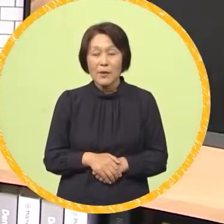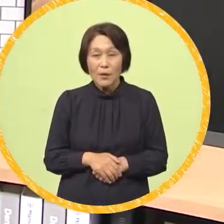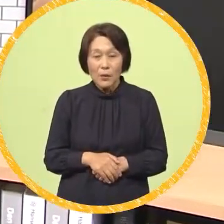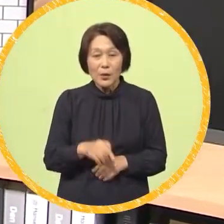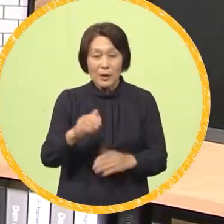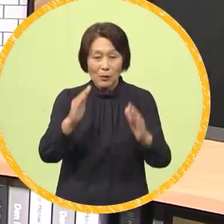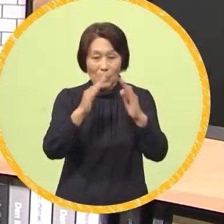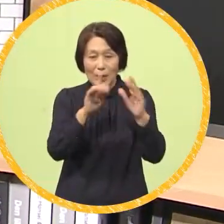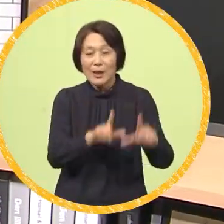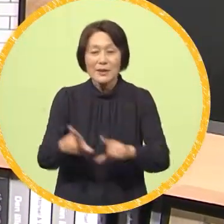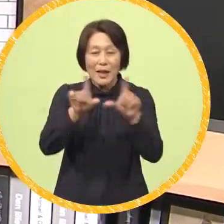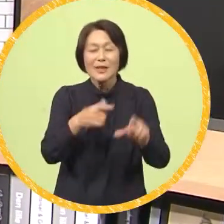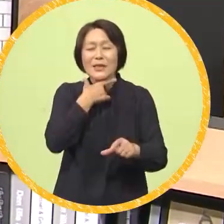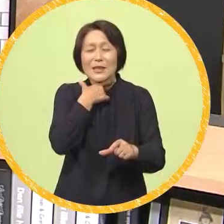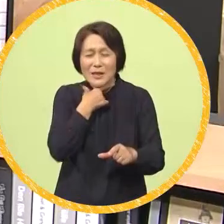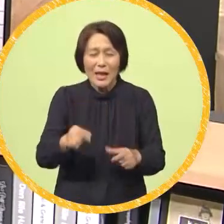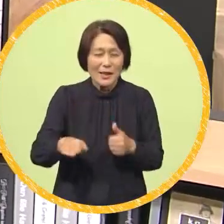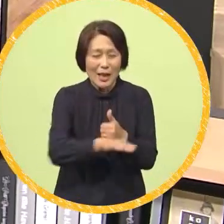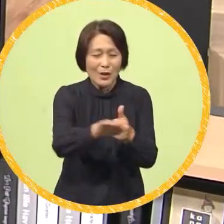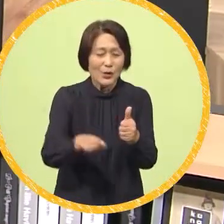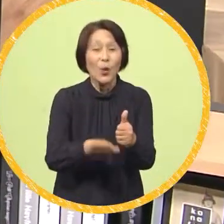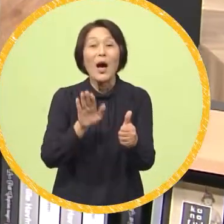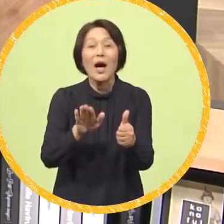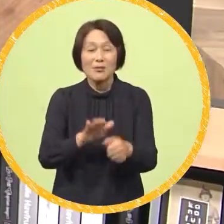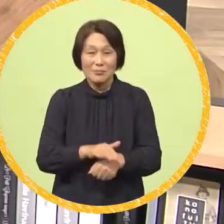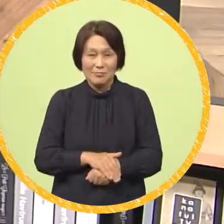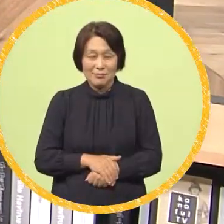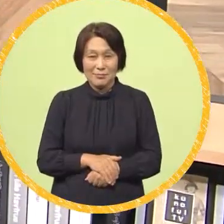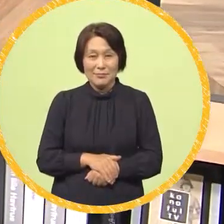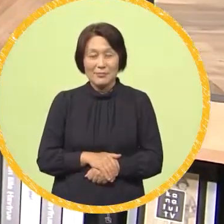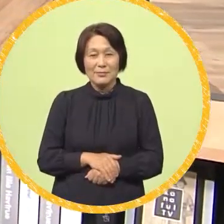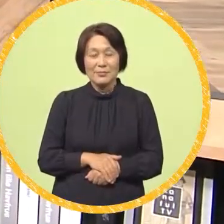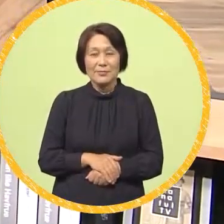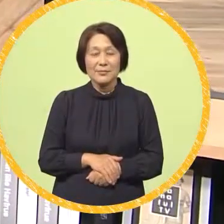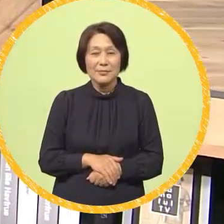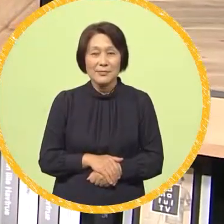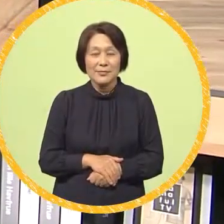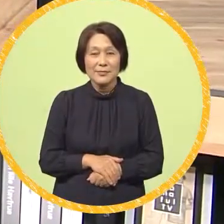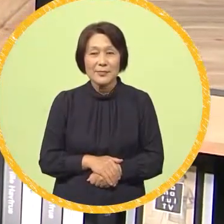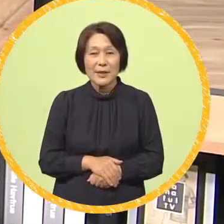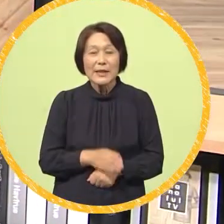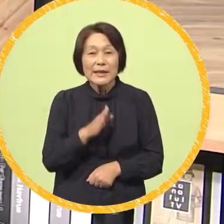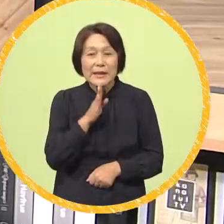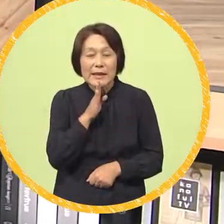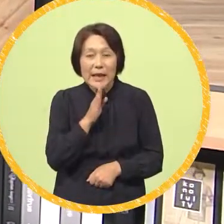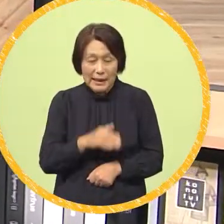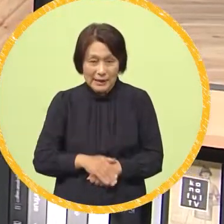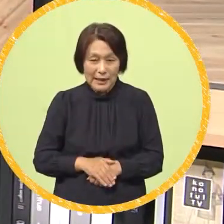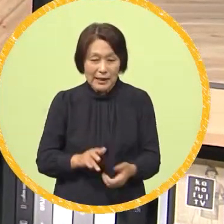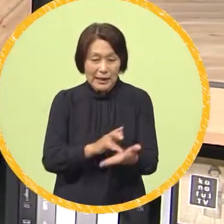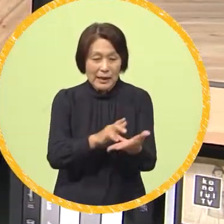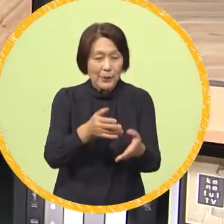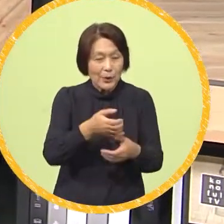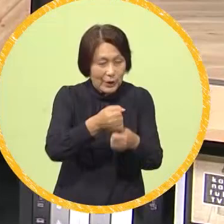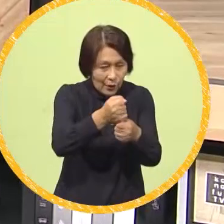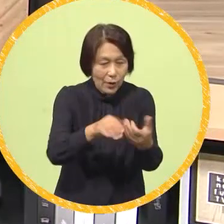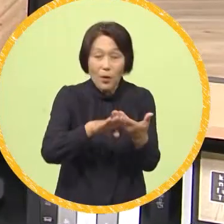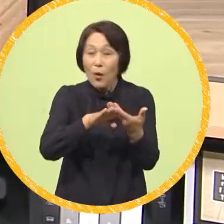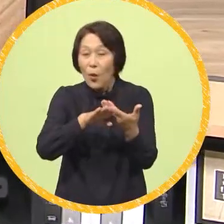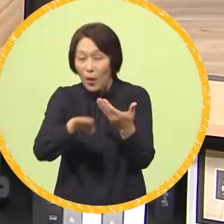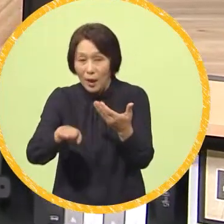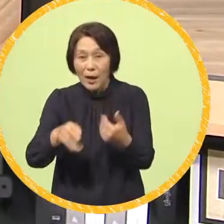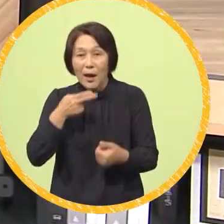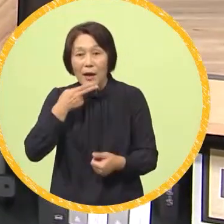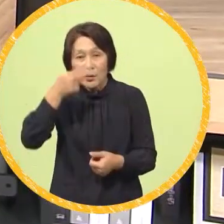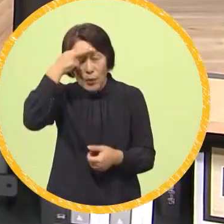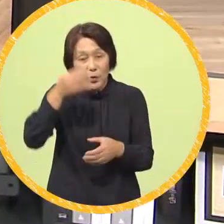生活したくなるような環境があるというか、そうですね、そういうのを感じましたね、うん、あの実際ダルクには薬物依存だけじゃなくてですね、